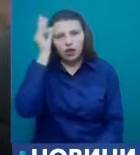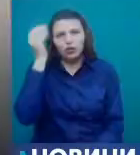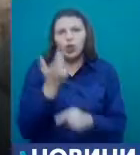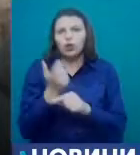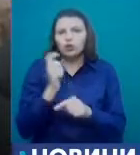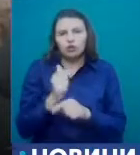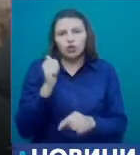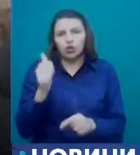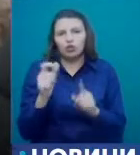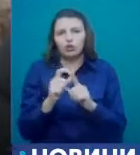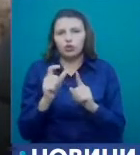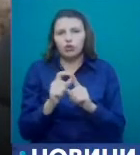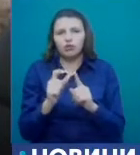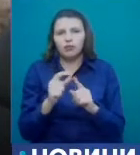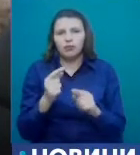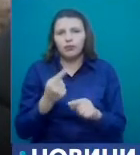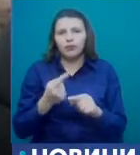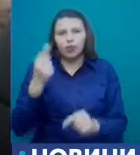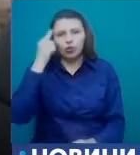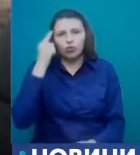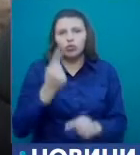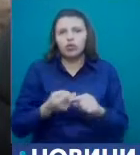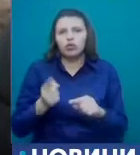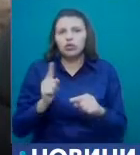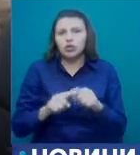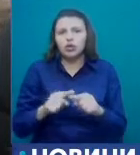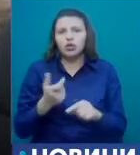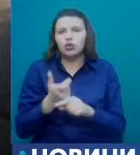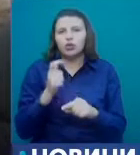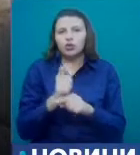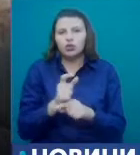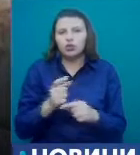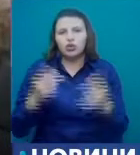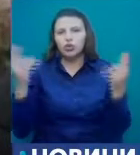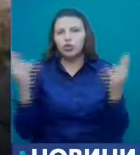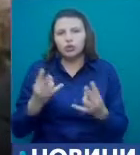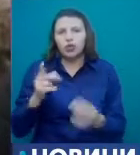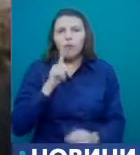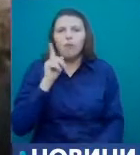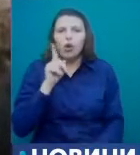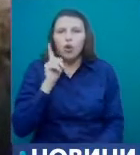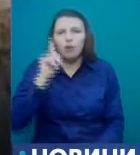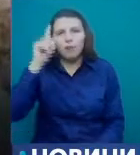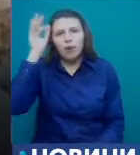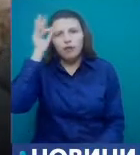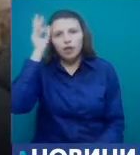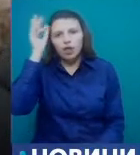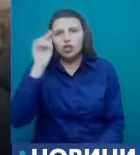словом. Думаю, що це дуже потрібно для молоді пам'ятати, щоб дивилися, якою